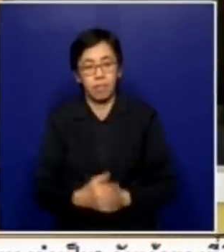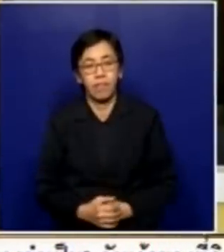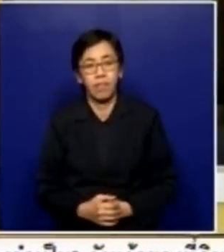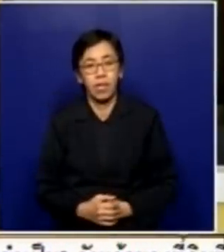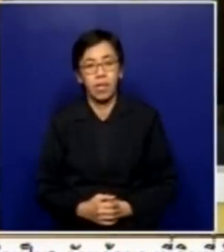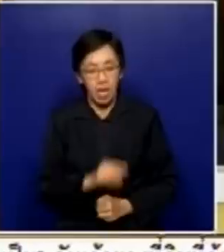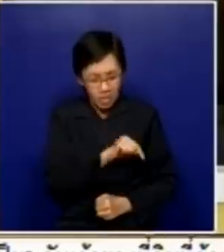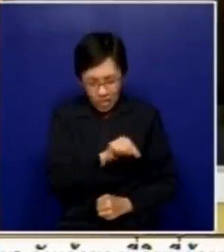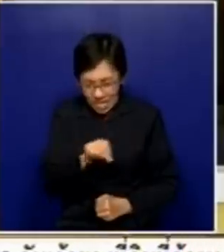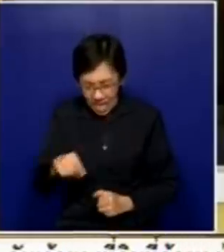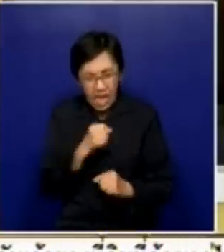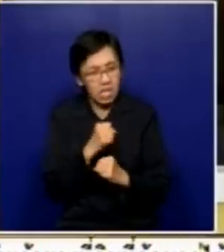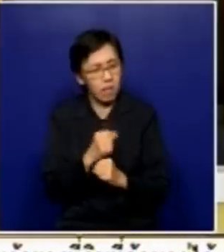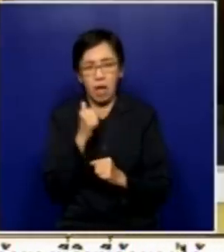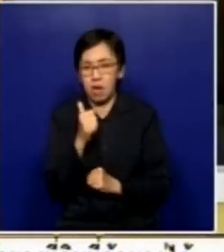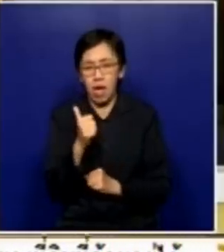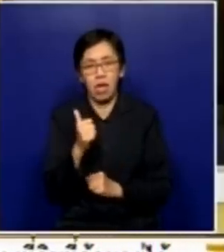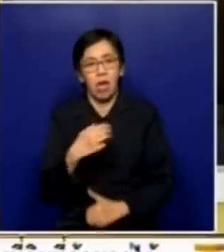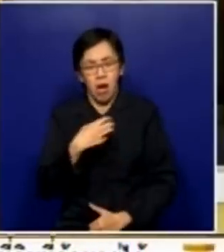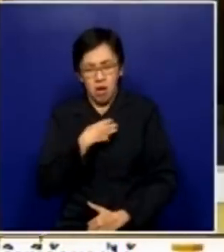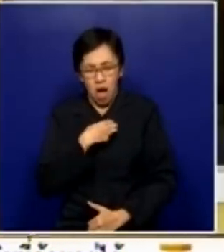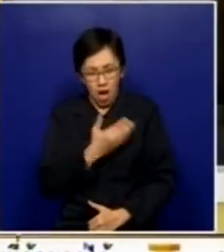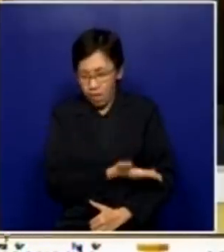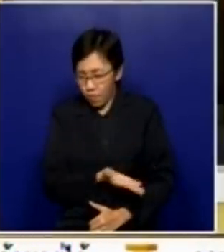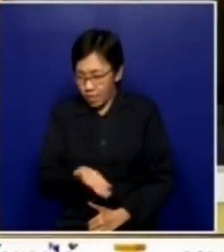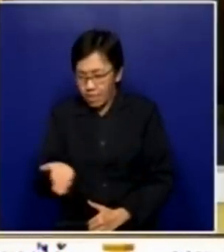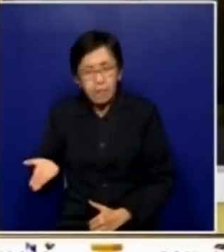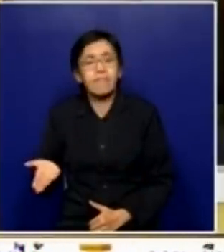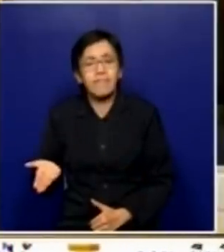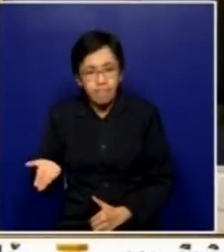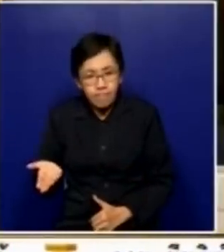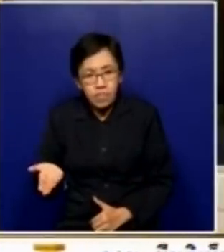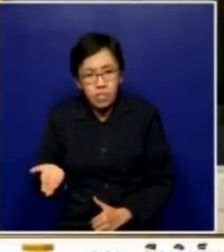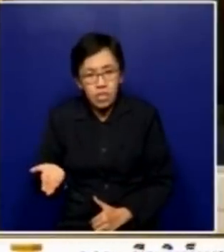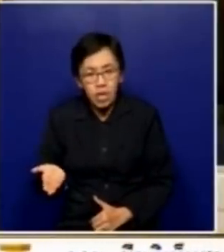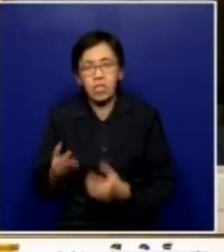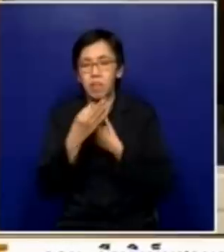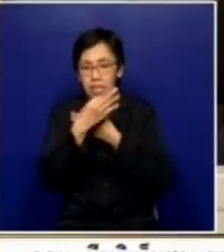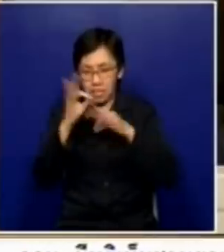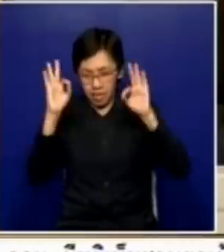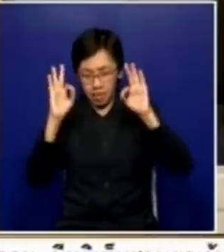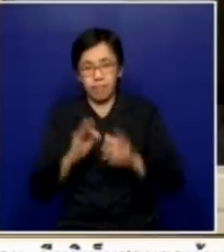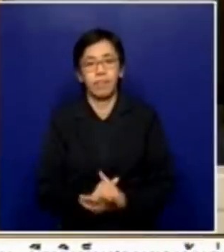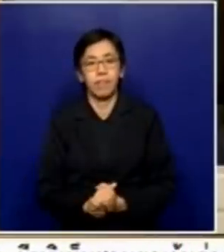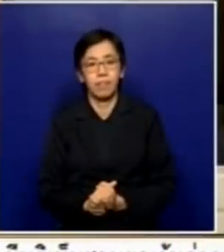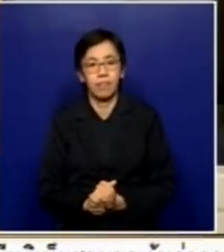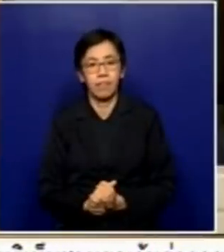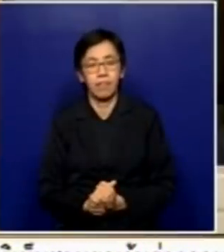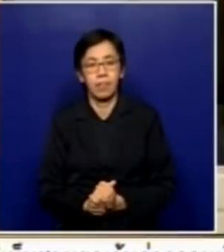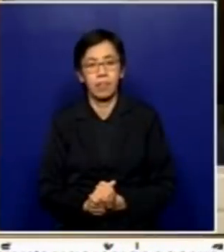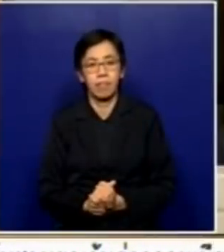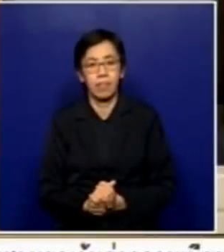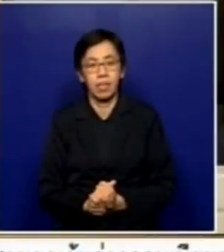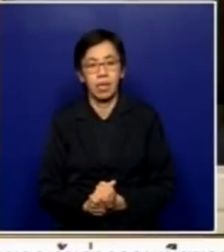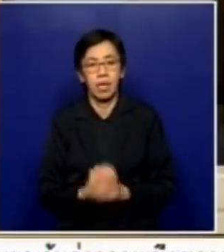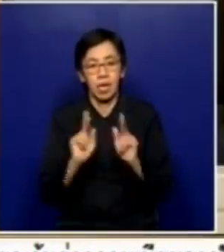พเขาสามารถทำงานได้เราจต้การให้พวกเขามีที่มีทเป็อสระกำดมาการอง